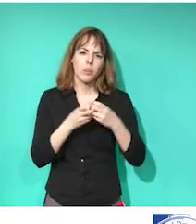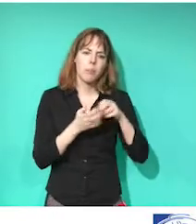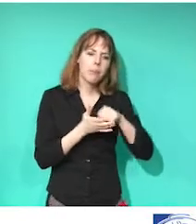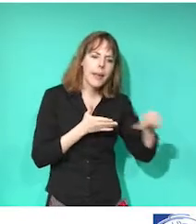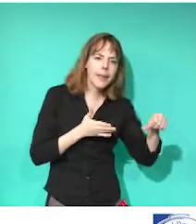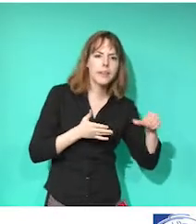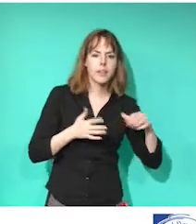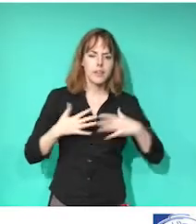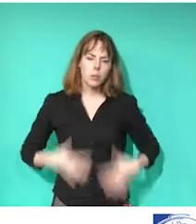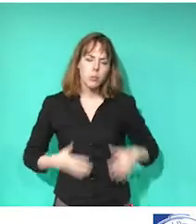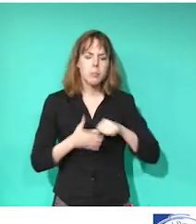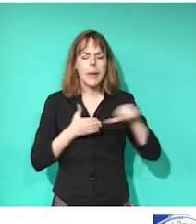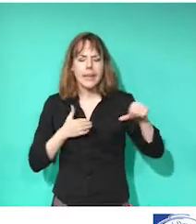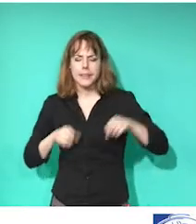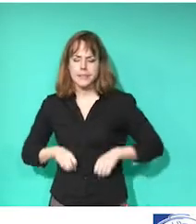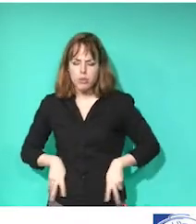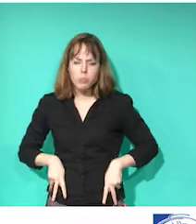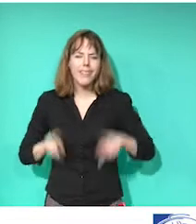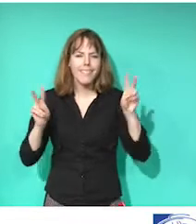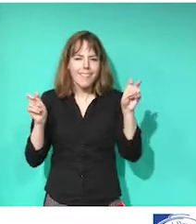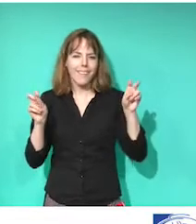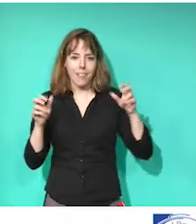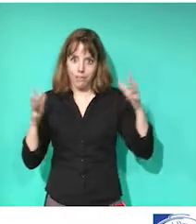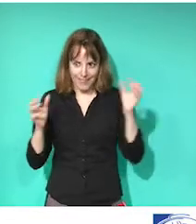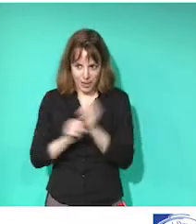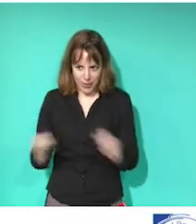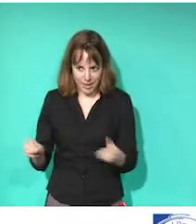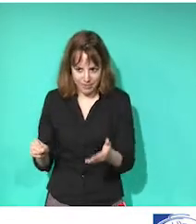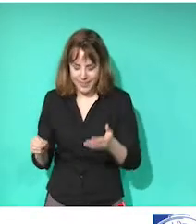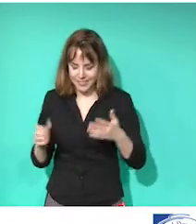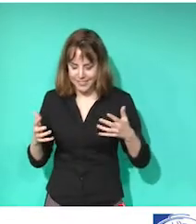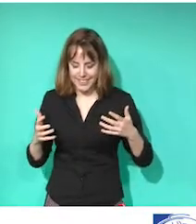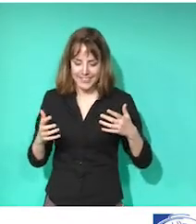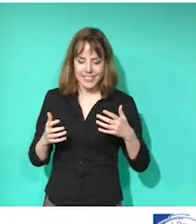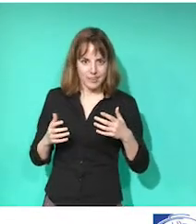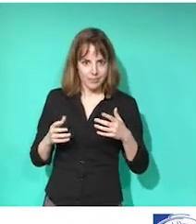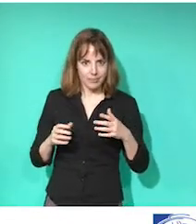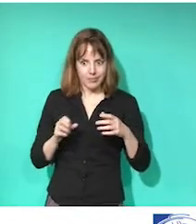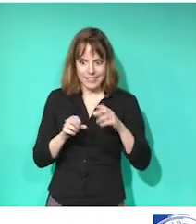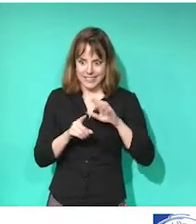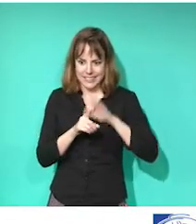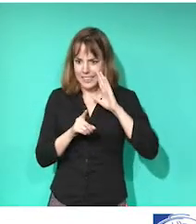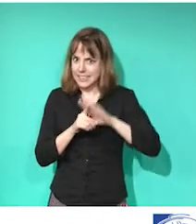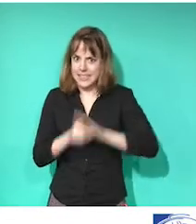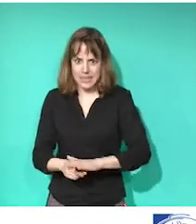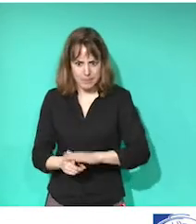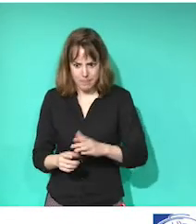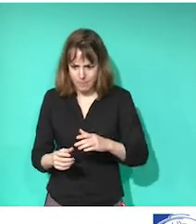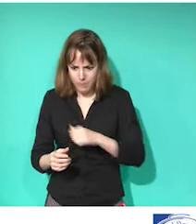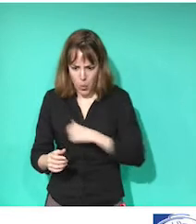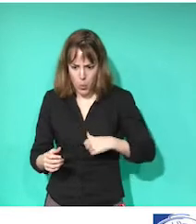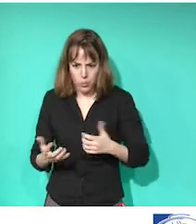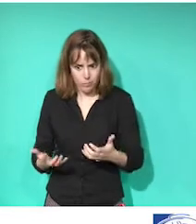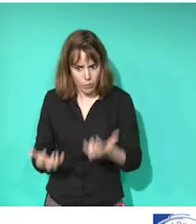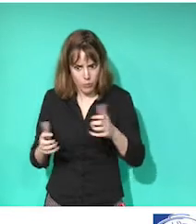robe, paye ta schneck, paye ta jupe. Extraordinaire, qui montre qu'il y a une réalité du sexisme par secteur d'activité. Et ça,